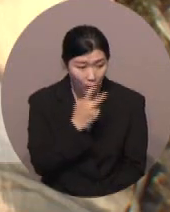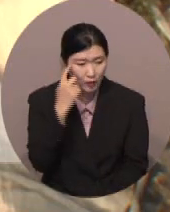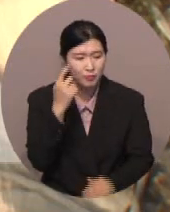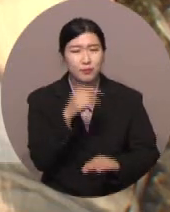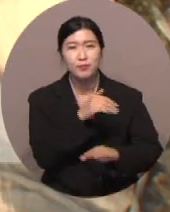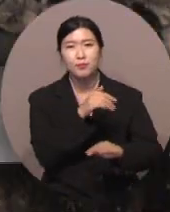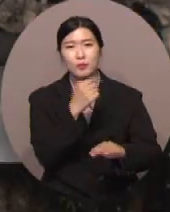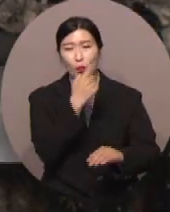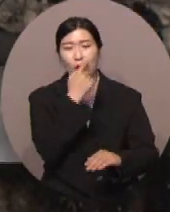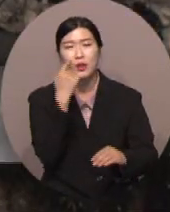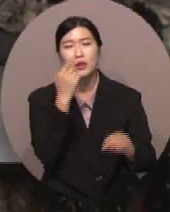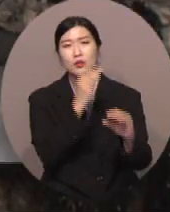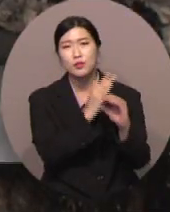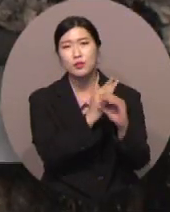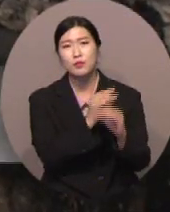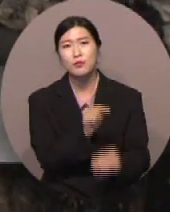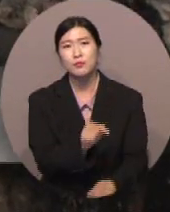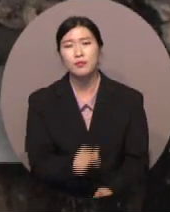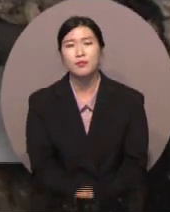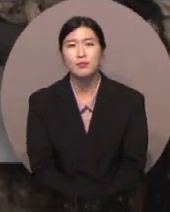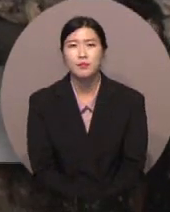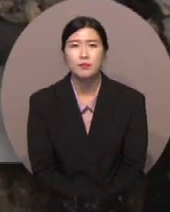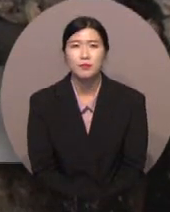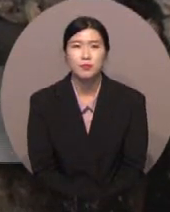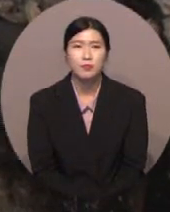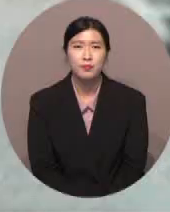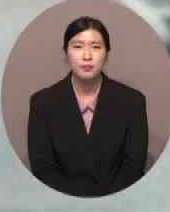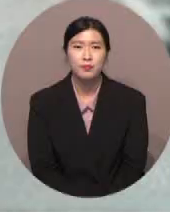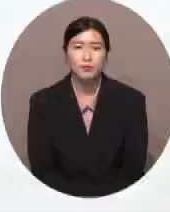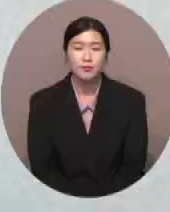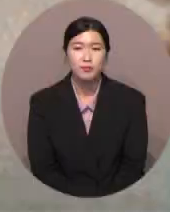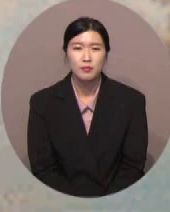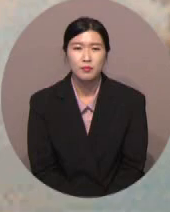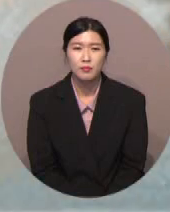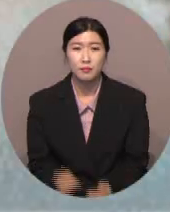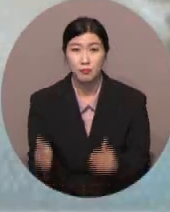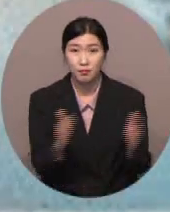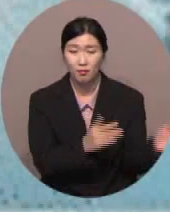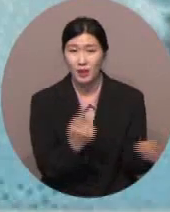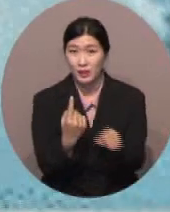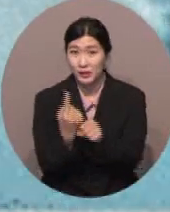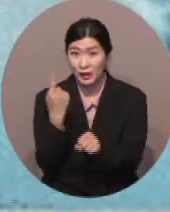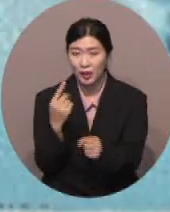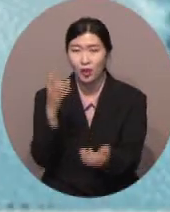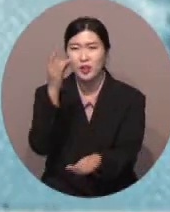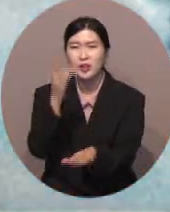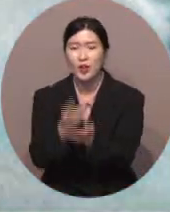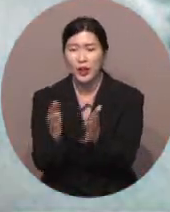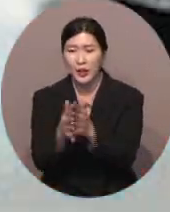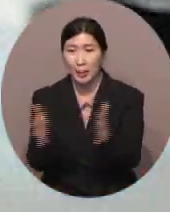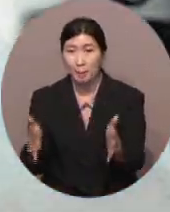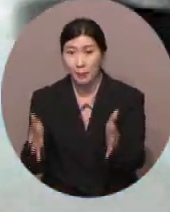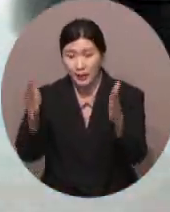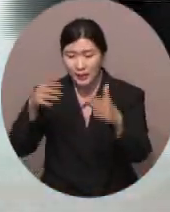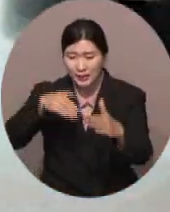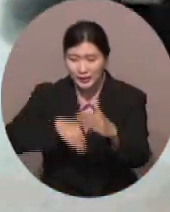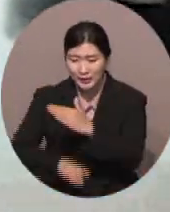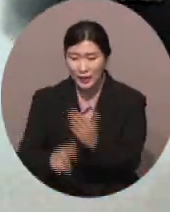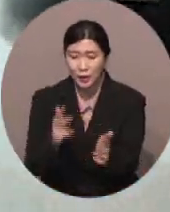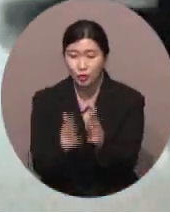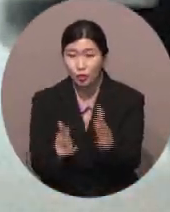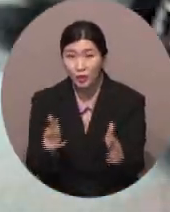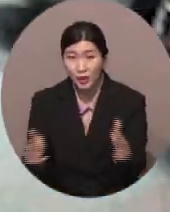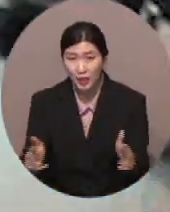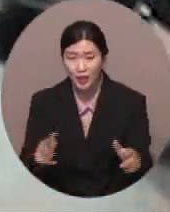추정하고 정확한 화재 원인을 조사하고 있습니다. 지난해 천안의 한 아파트 지하 주차장에서도